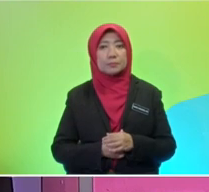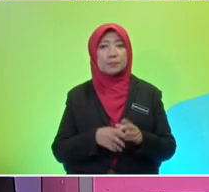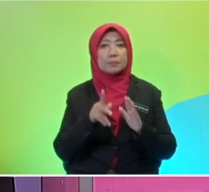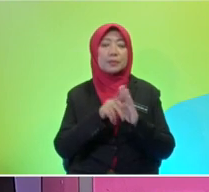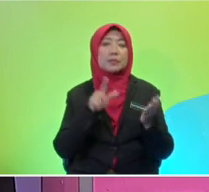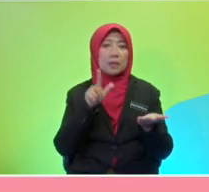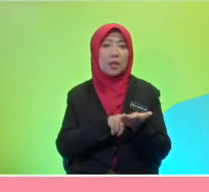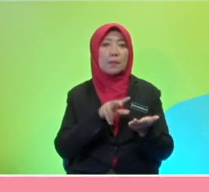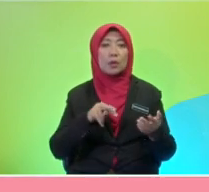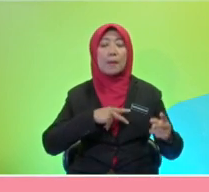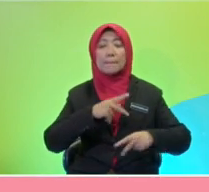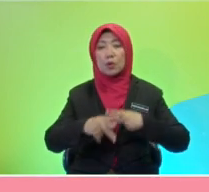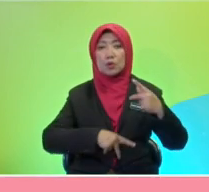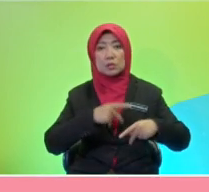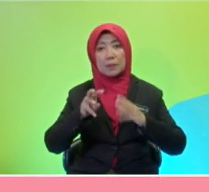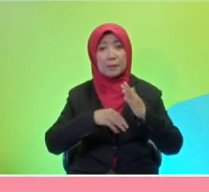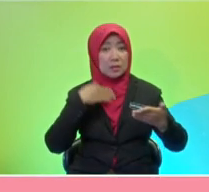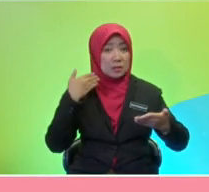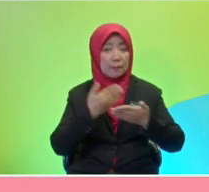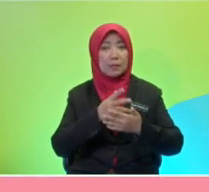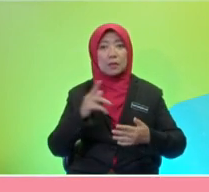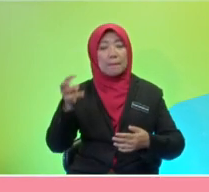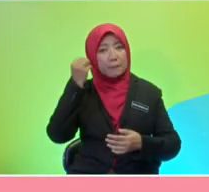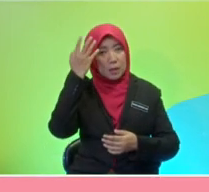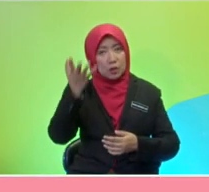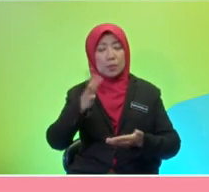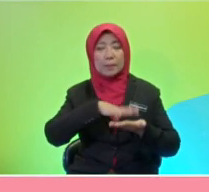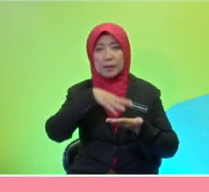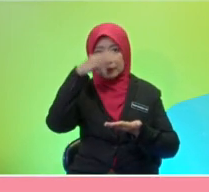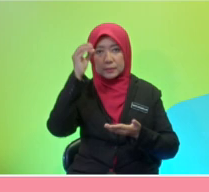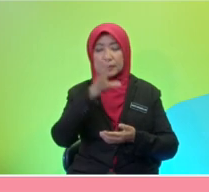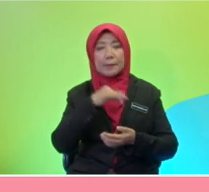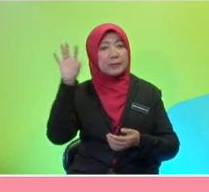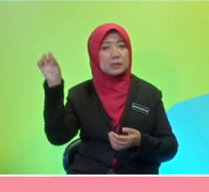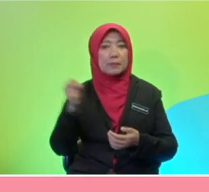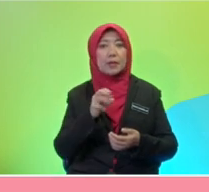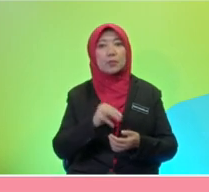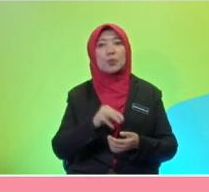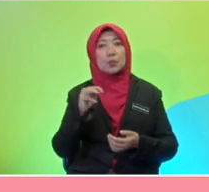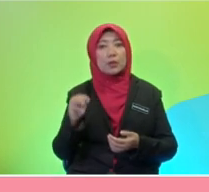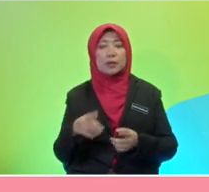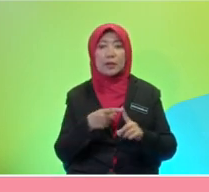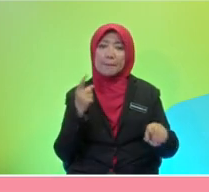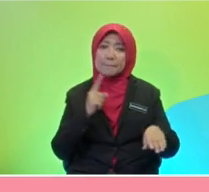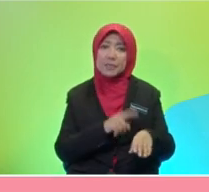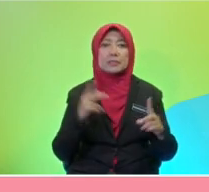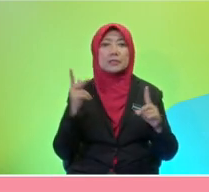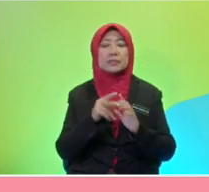lah proses menyampaikan maklumat pembelajaran dan pencapaian murid dari semasa ke semester